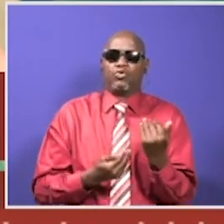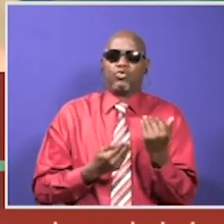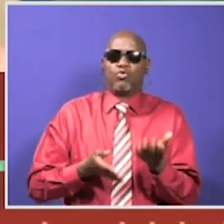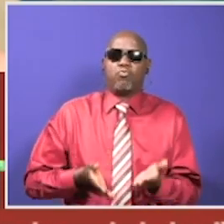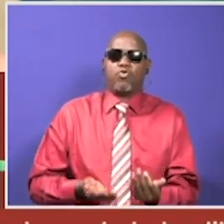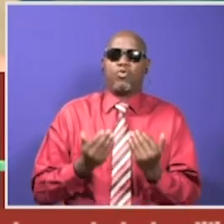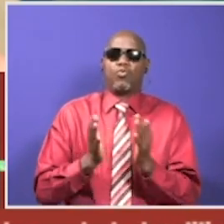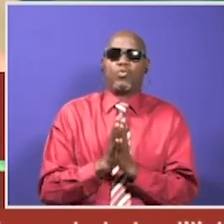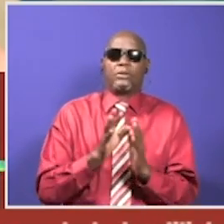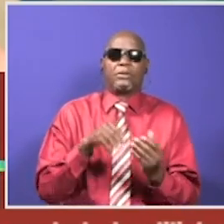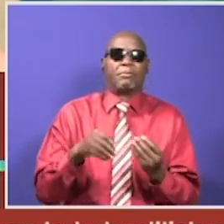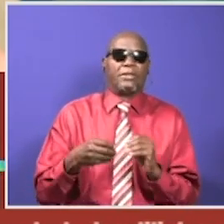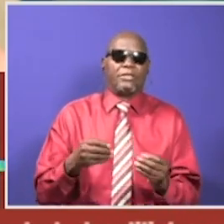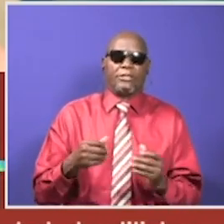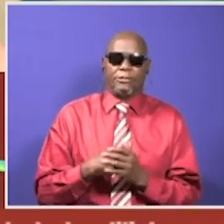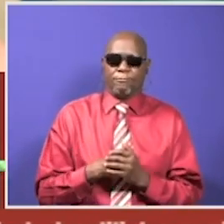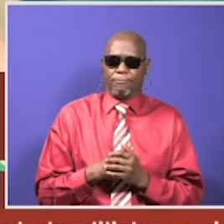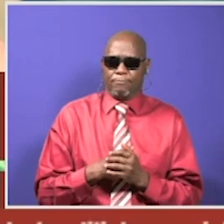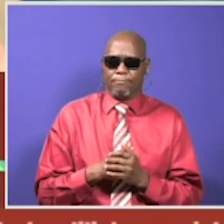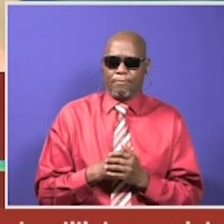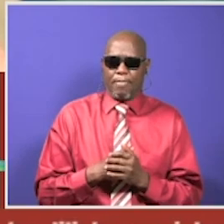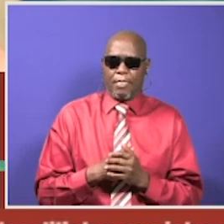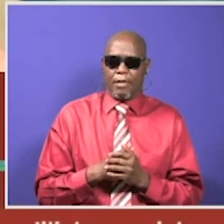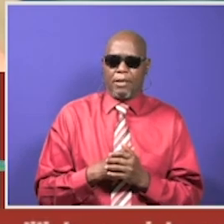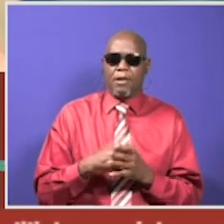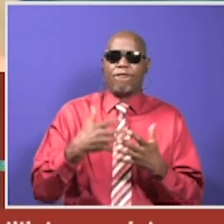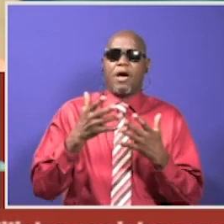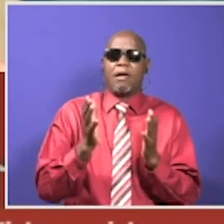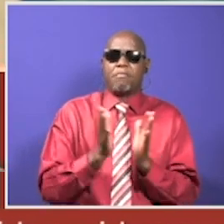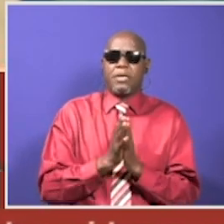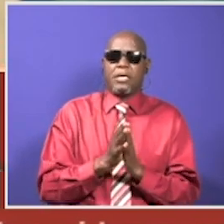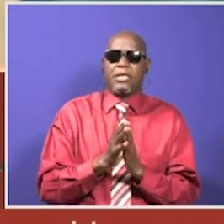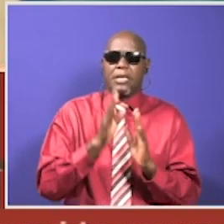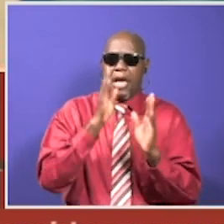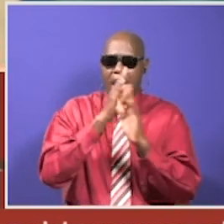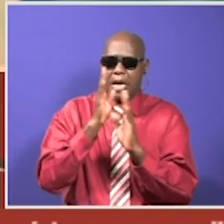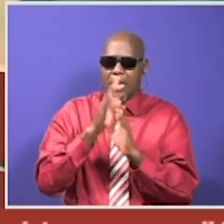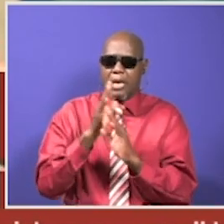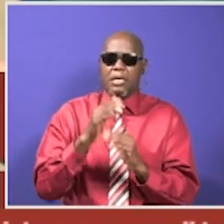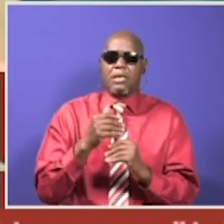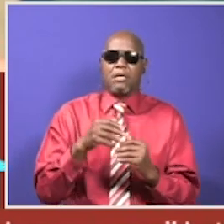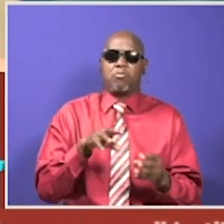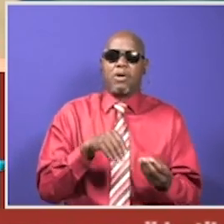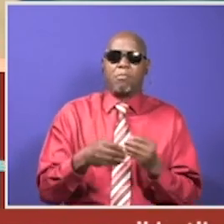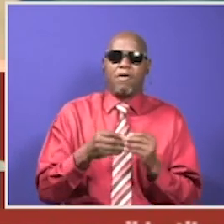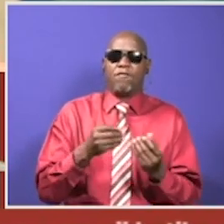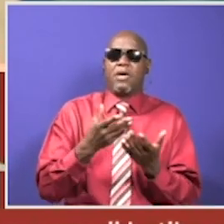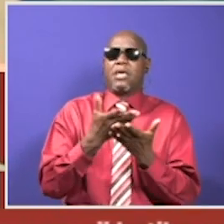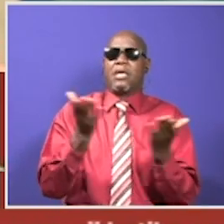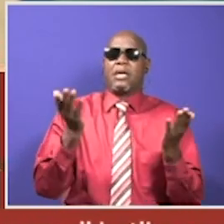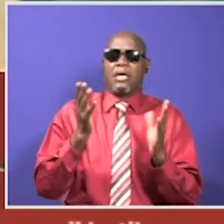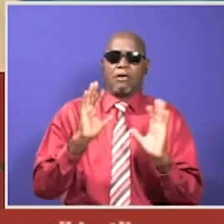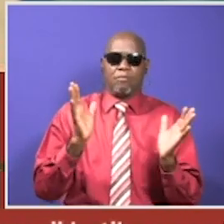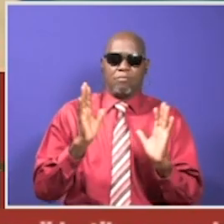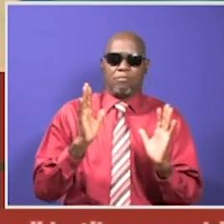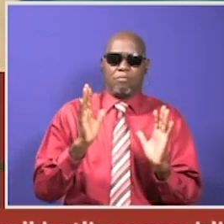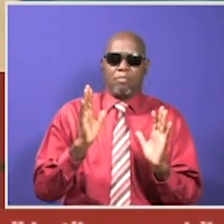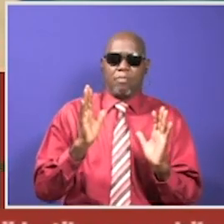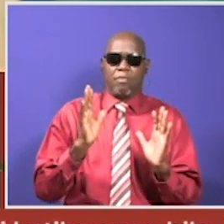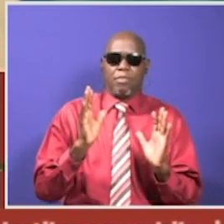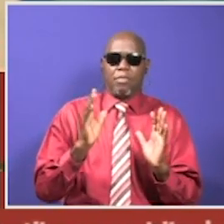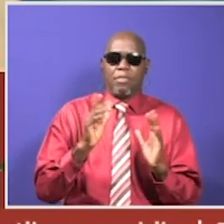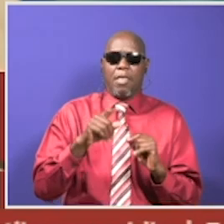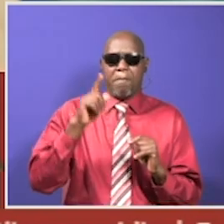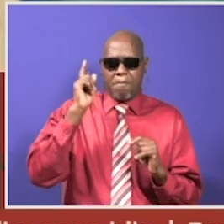mlemavu. Hakuna haja jamii kuficha mlemavu mahali popote, kwa kuwa hawawezi mpaka